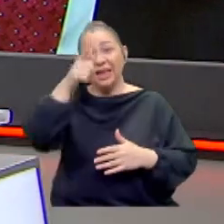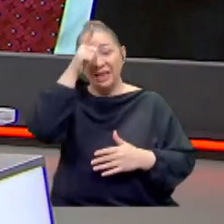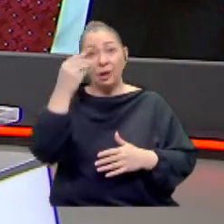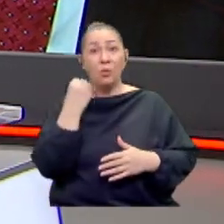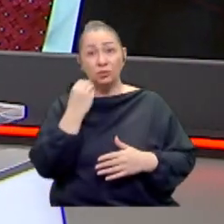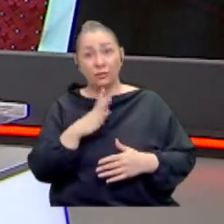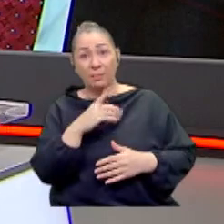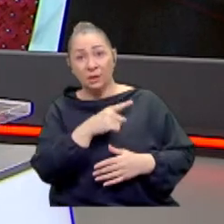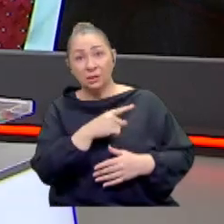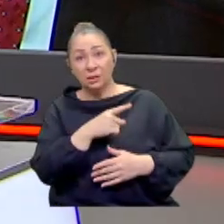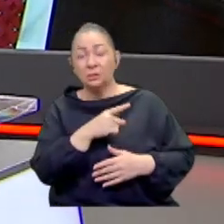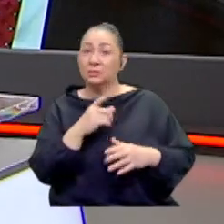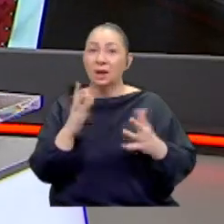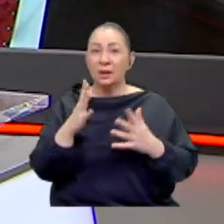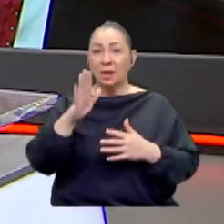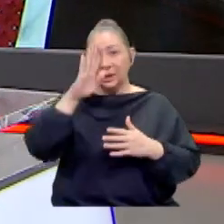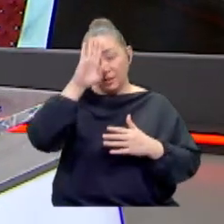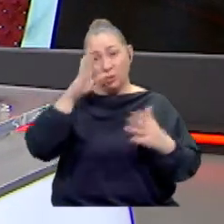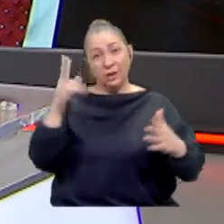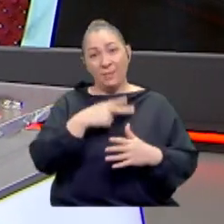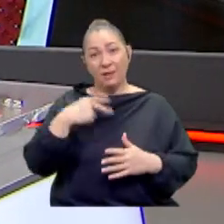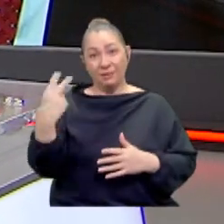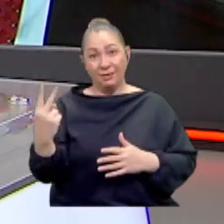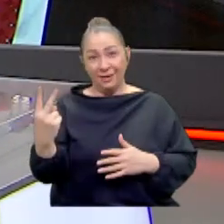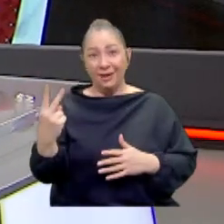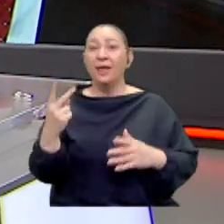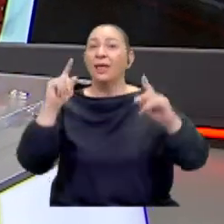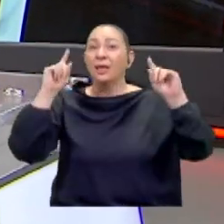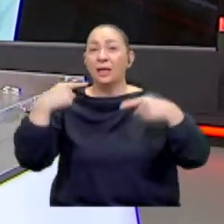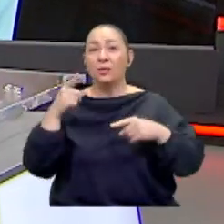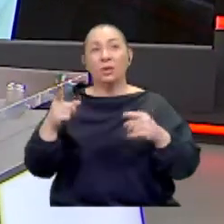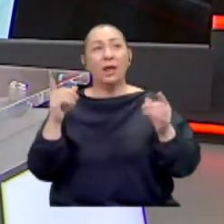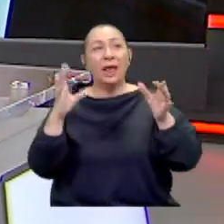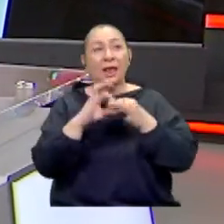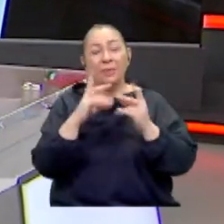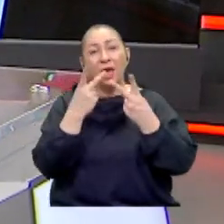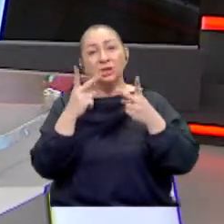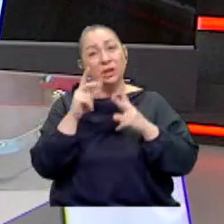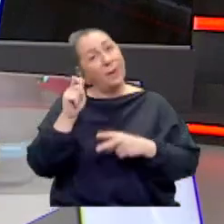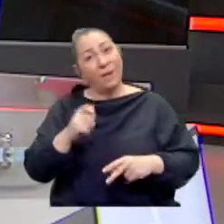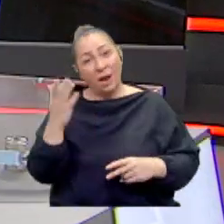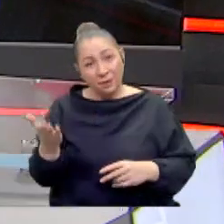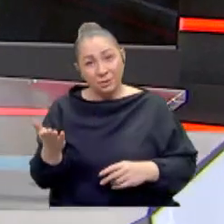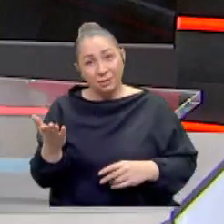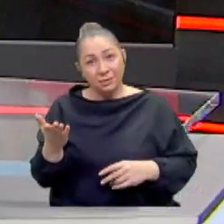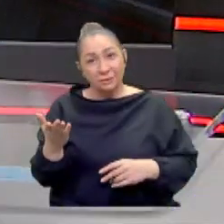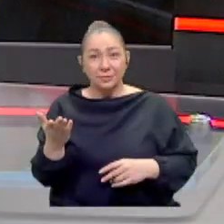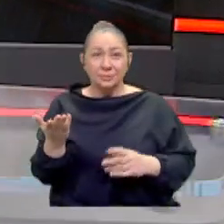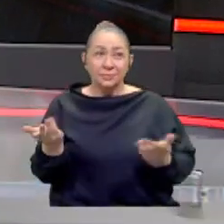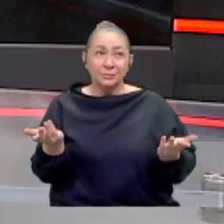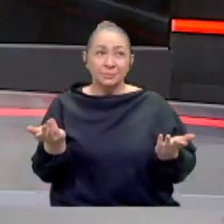İran'a borcu vardı herhalde İstanbul Büyükşehir Belediyesi'nin yetkilileri Bununla ilgili bir açıklamada bulunurlar bir